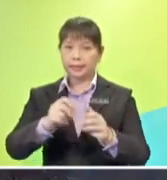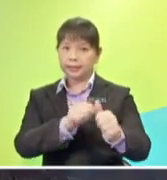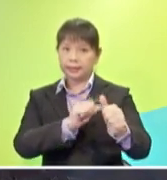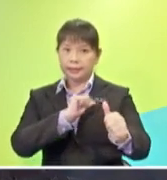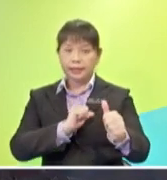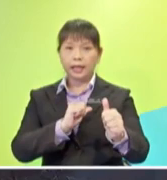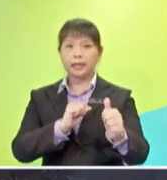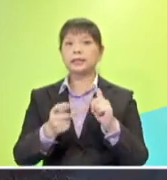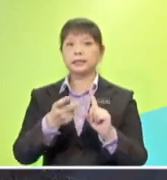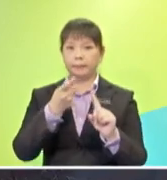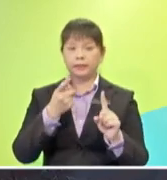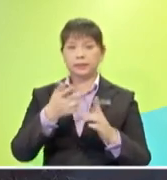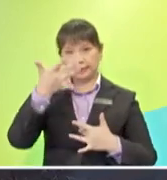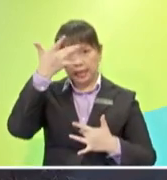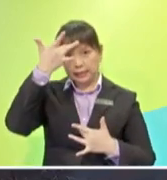penyakit